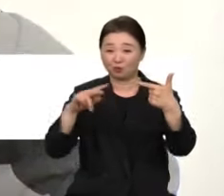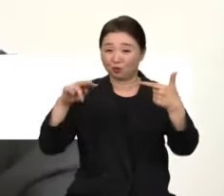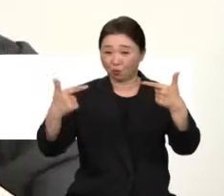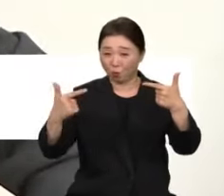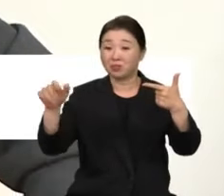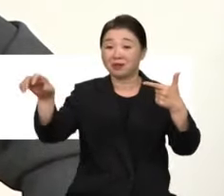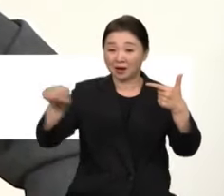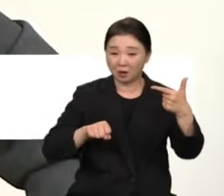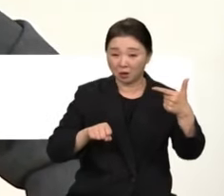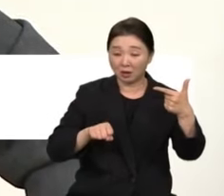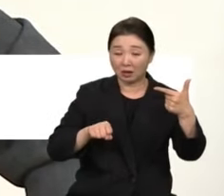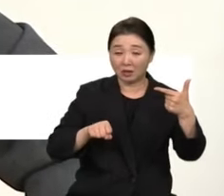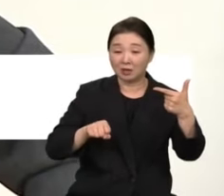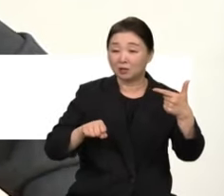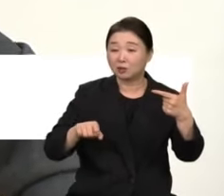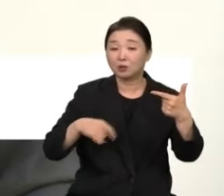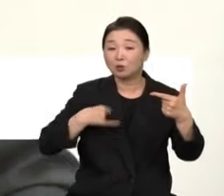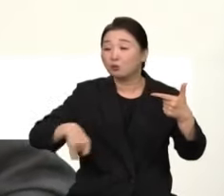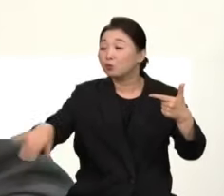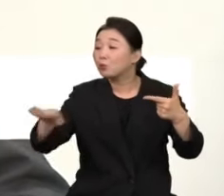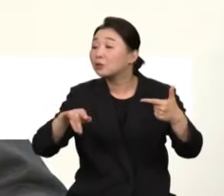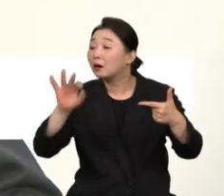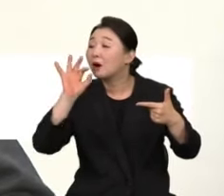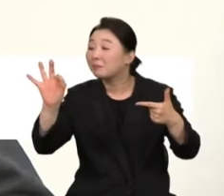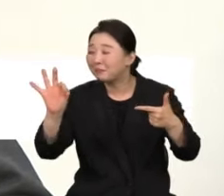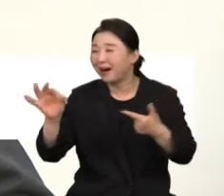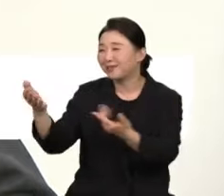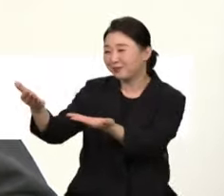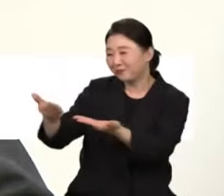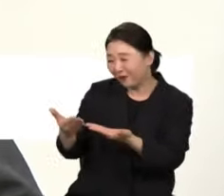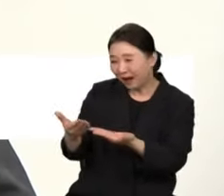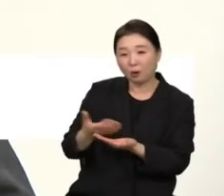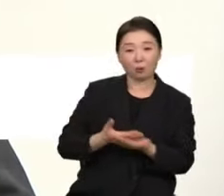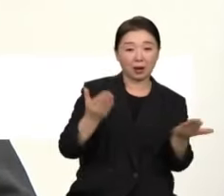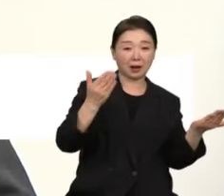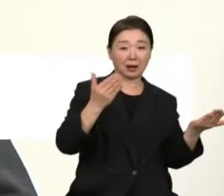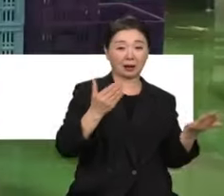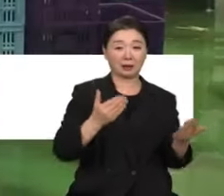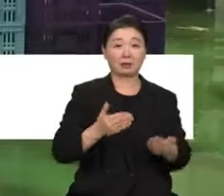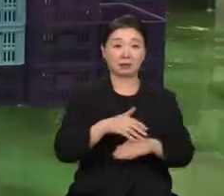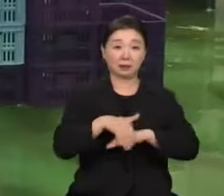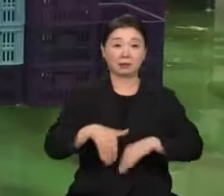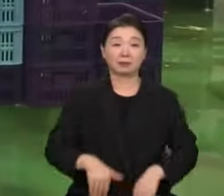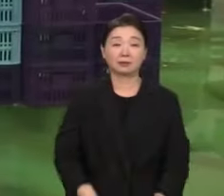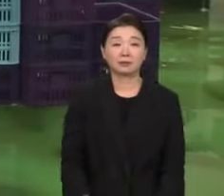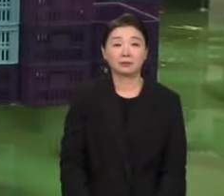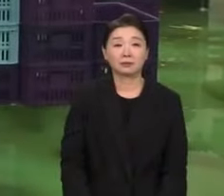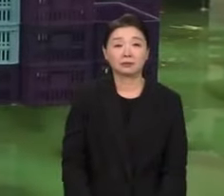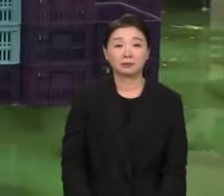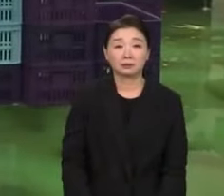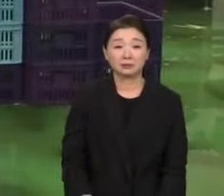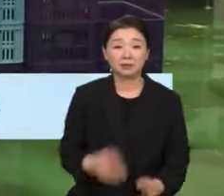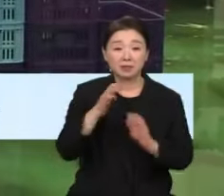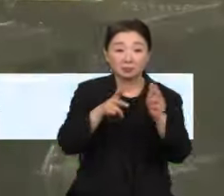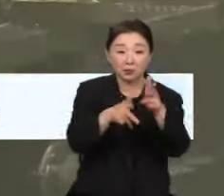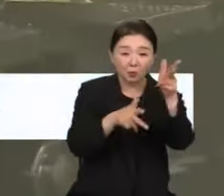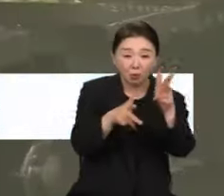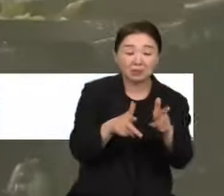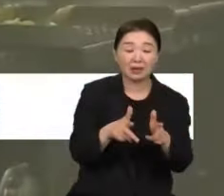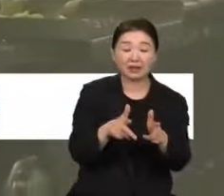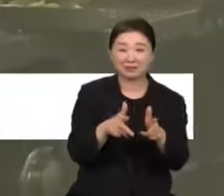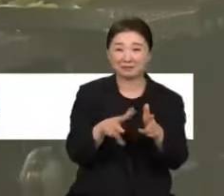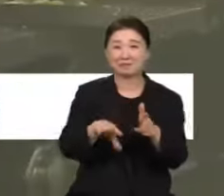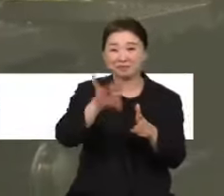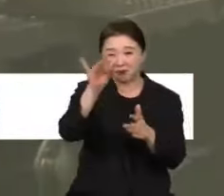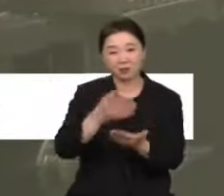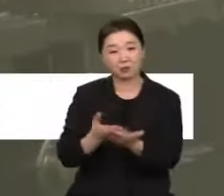16톤이고요. 그쪽 상황들 보면서 공급 물량들을 조금 확대할 계획입니다. 우선 김치 공장 등 가공업체 등에